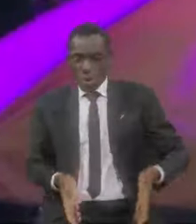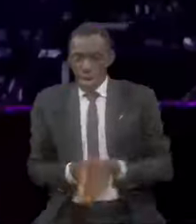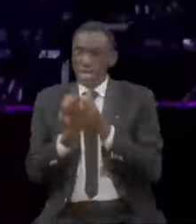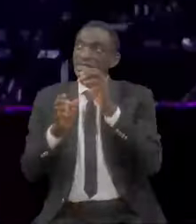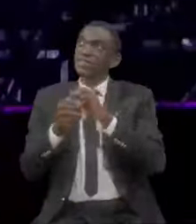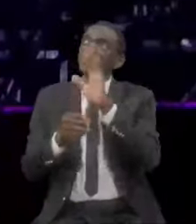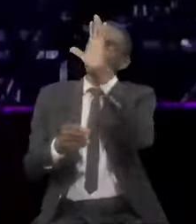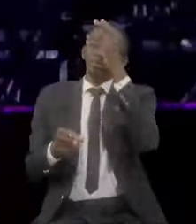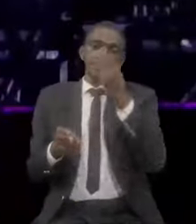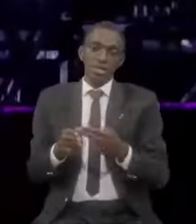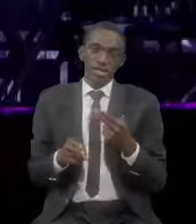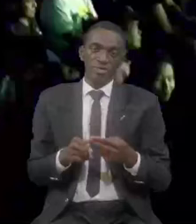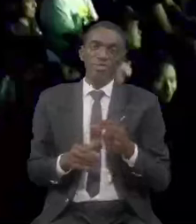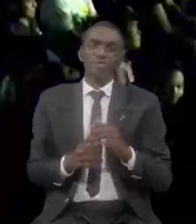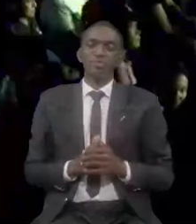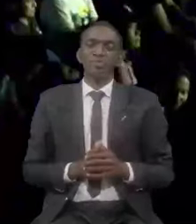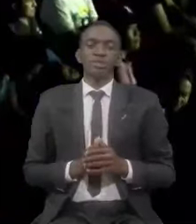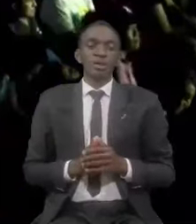son nom,